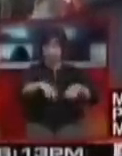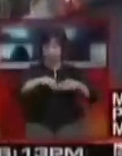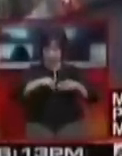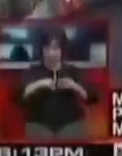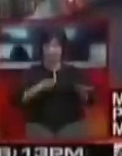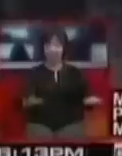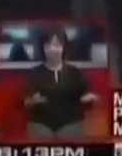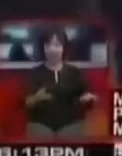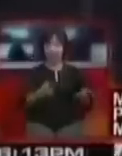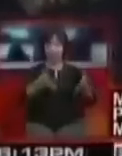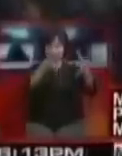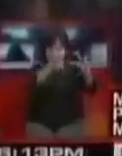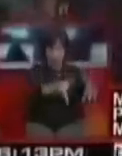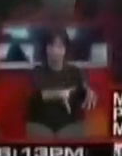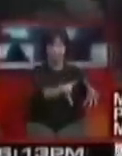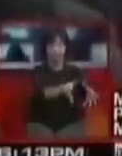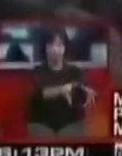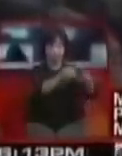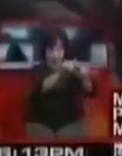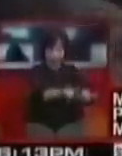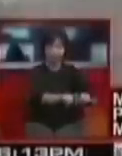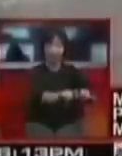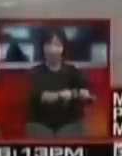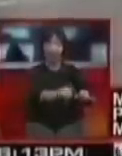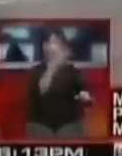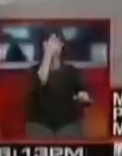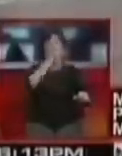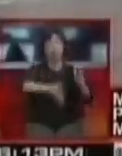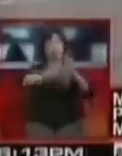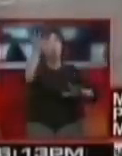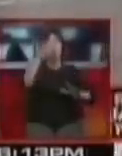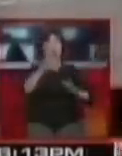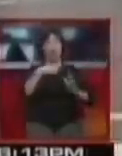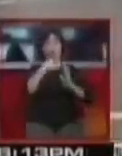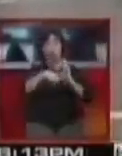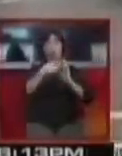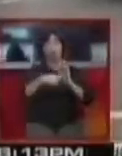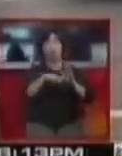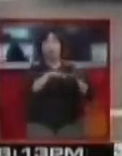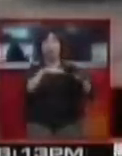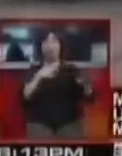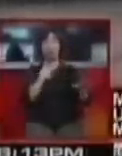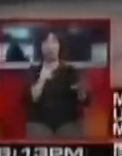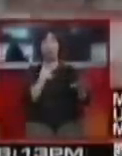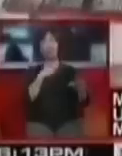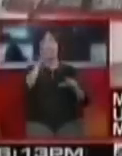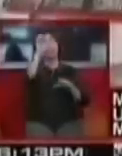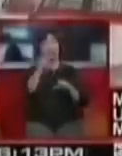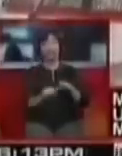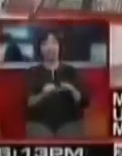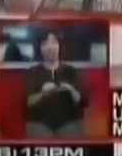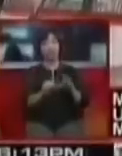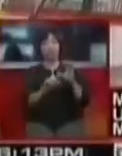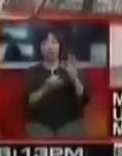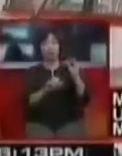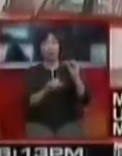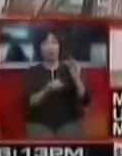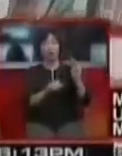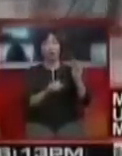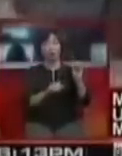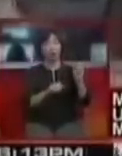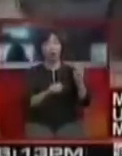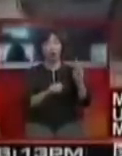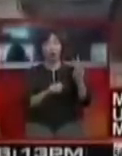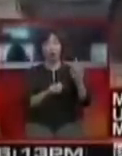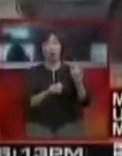sila sa designated area. Sa kasagsagan naman ng protesta, may isang oras ding natigil ang trapiko sa southbound lane ng Commonwealth. Kaya ang